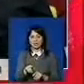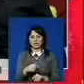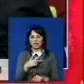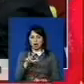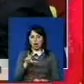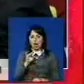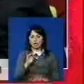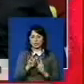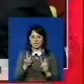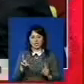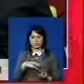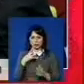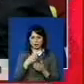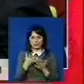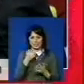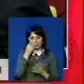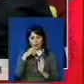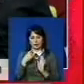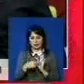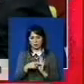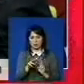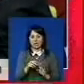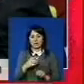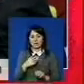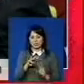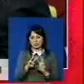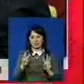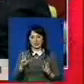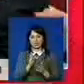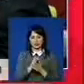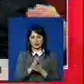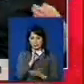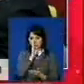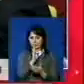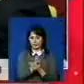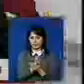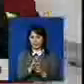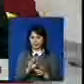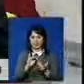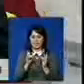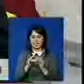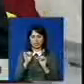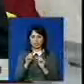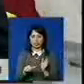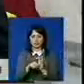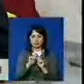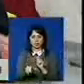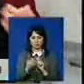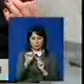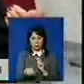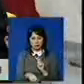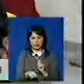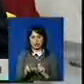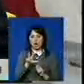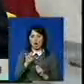ჰოსპისს აქვს საიტი. დიდი მადლობა ამ კითხვისთვისაც. ჰოსპისს აქვს საიტი, საიდანაც პირდაპირ ონლაინ შეიძლება შემოწირულობა.